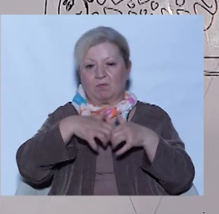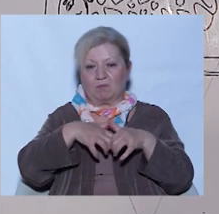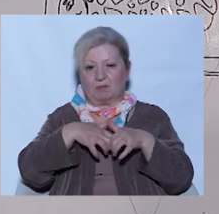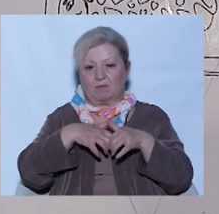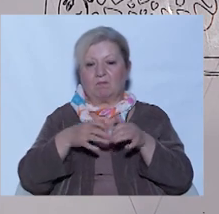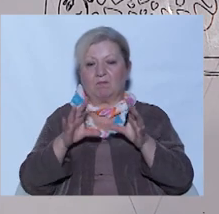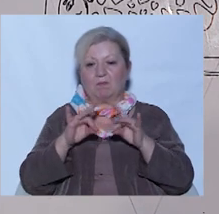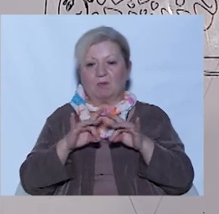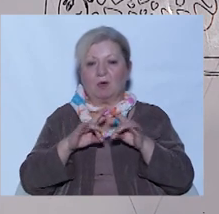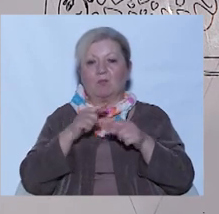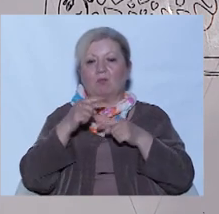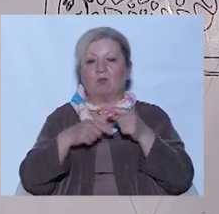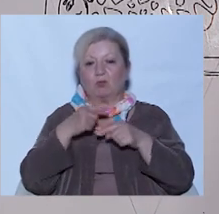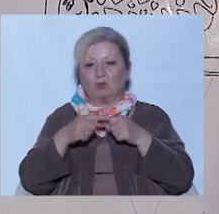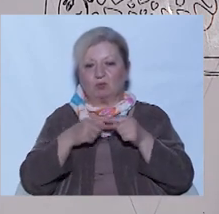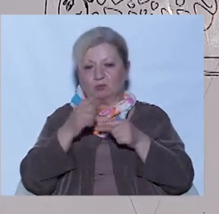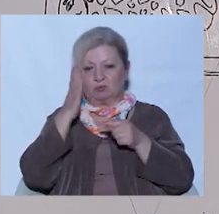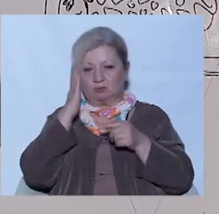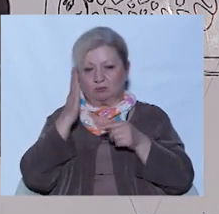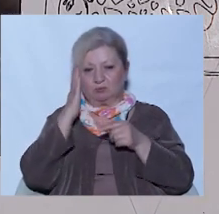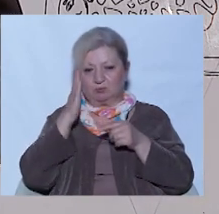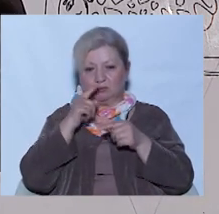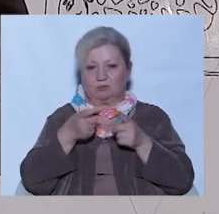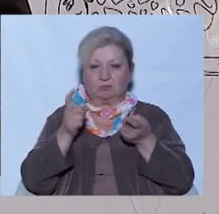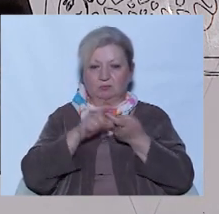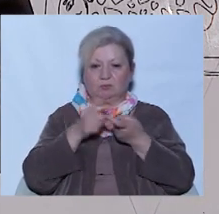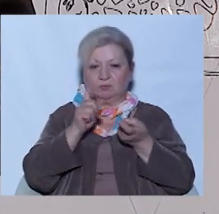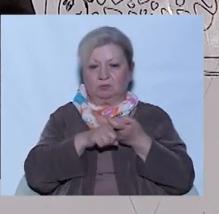მექანიკაზე, მაგრამ მუდმივად გვექნება ეს